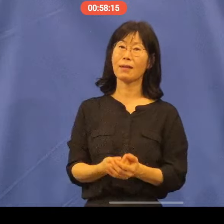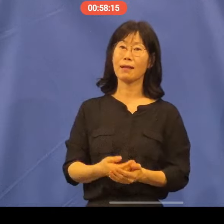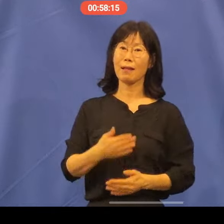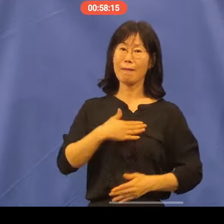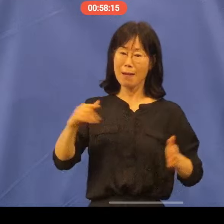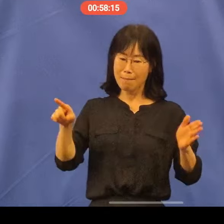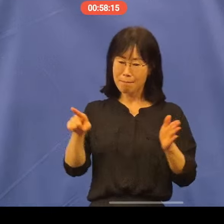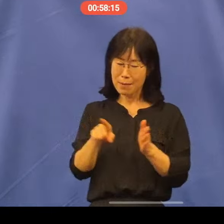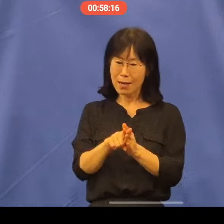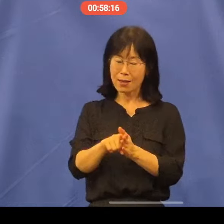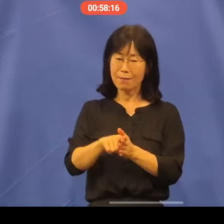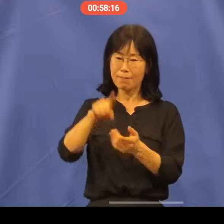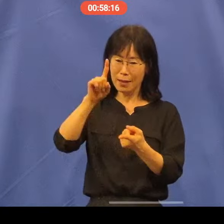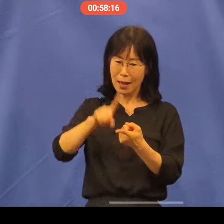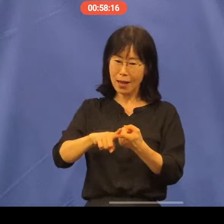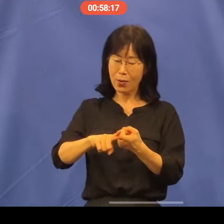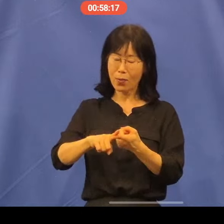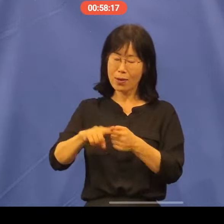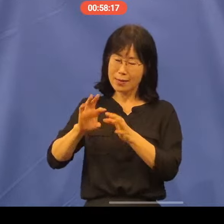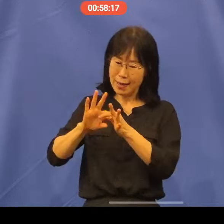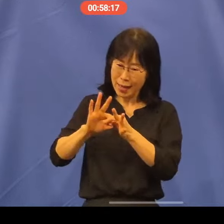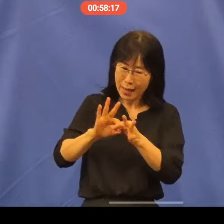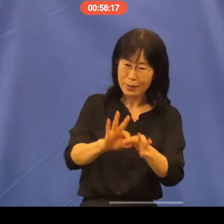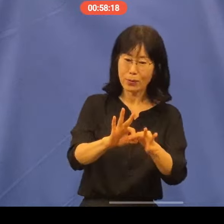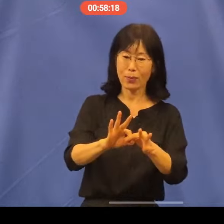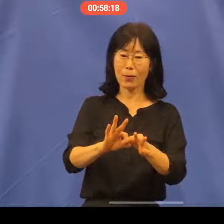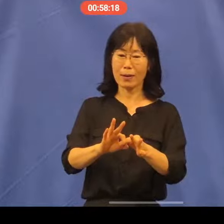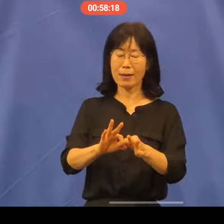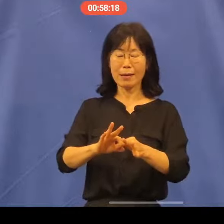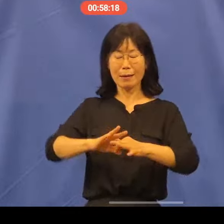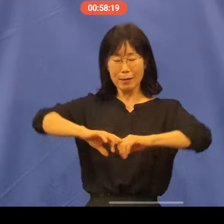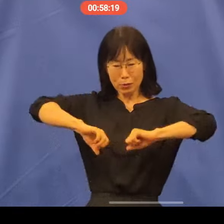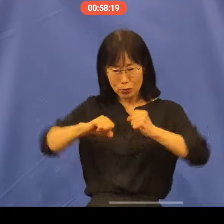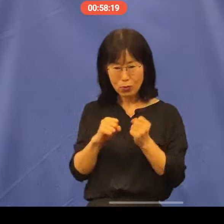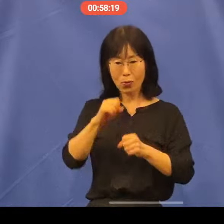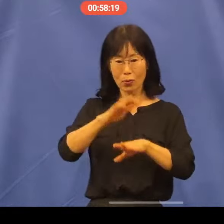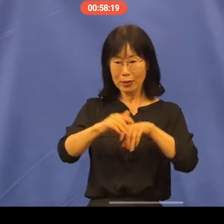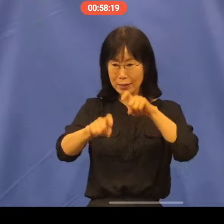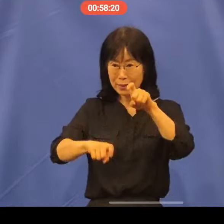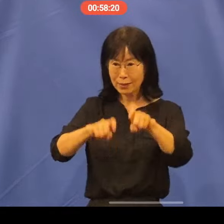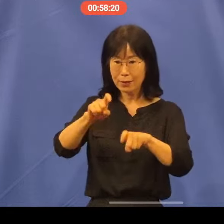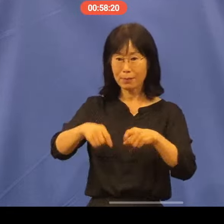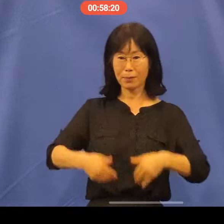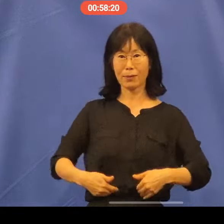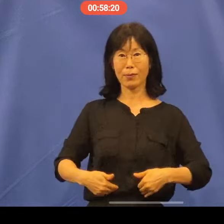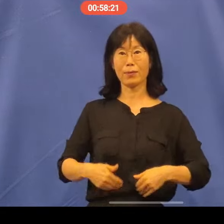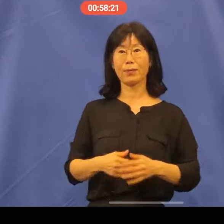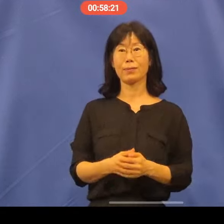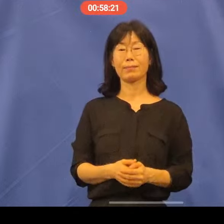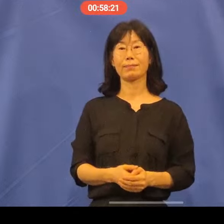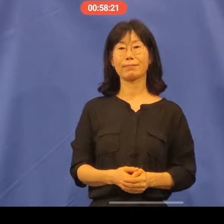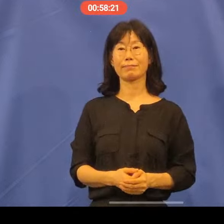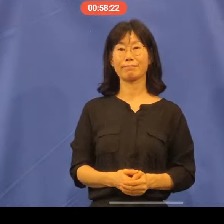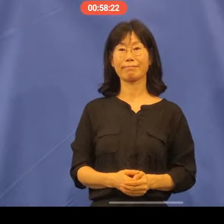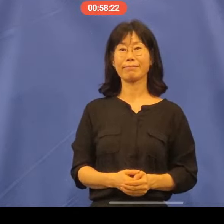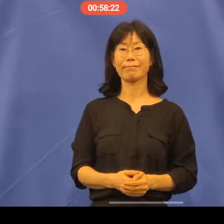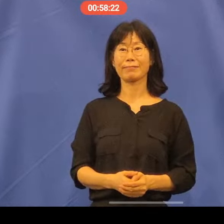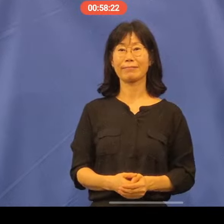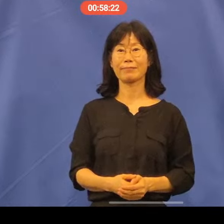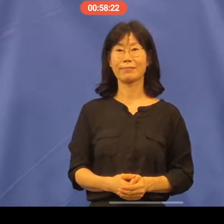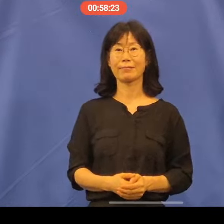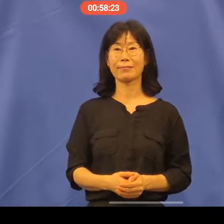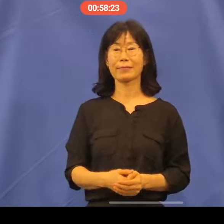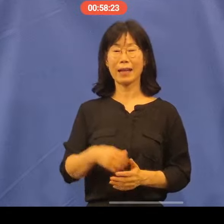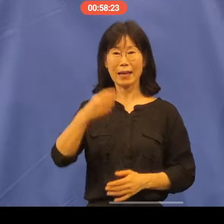믿음으로 계속해서 반응하고 적용하고 행동에 옮기는 거. 자, 이제 우리 갈 일은 뭘까요? 이제 거의 마무리 단계.